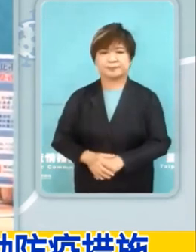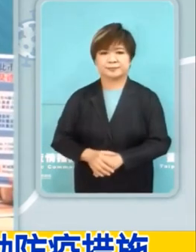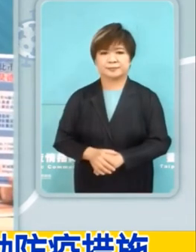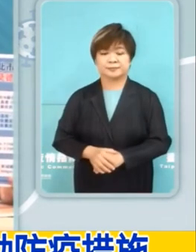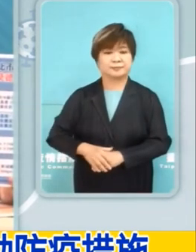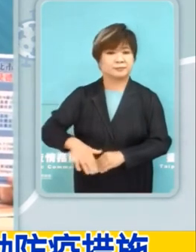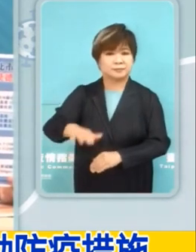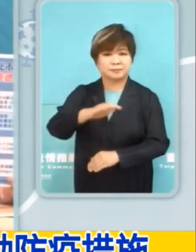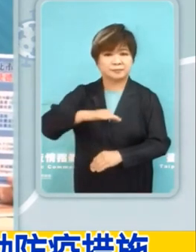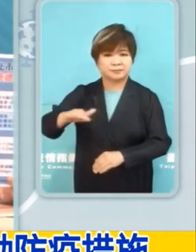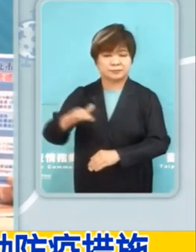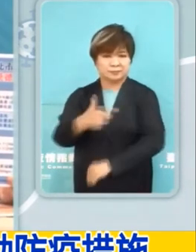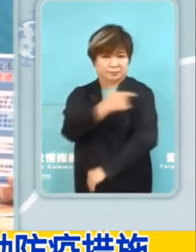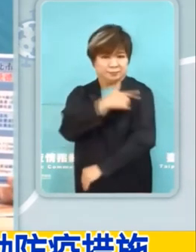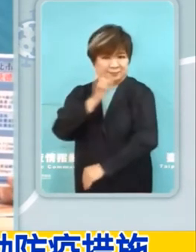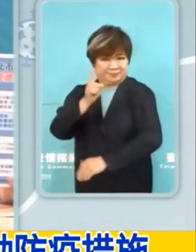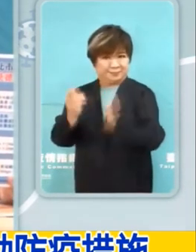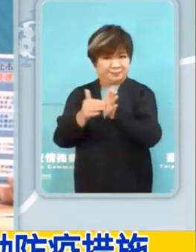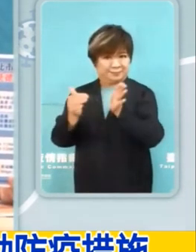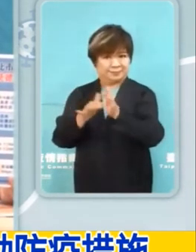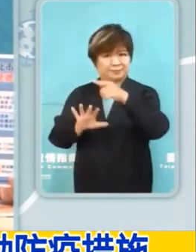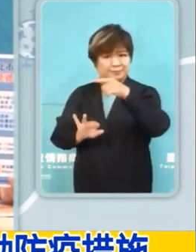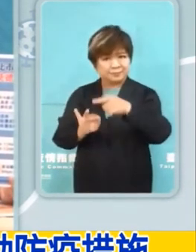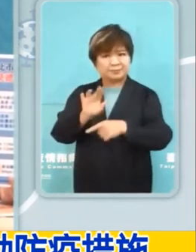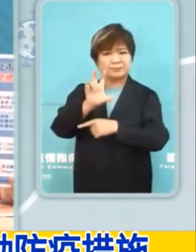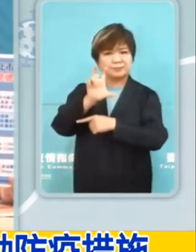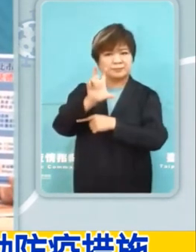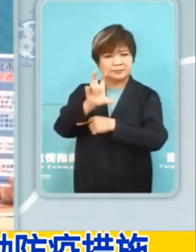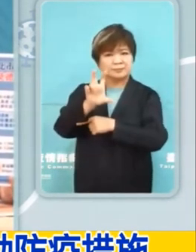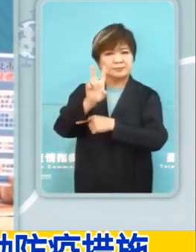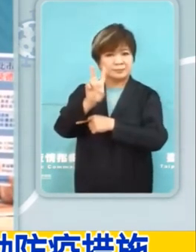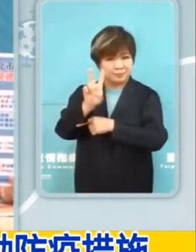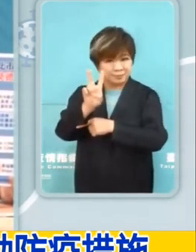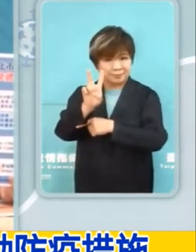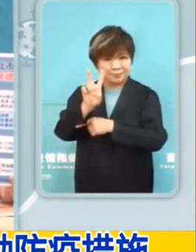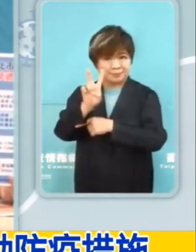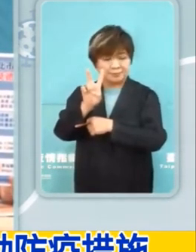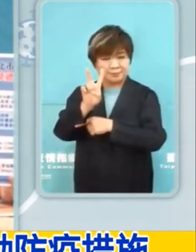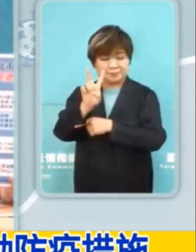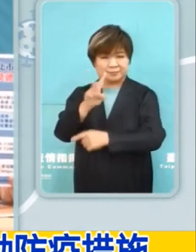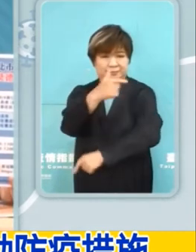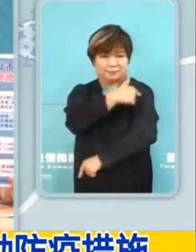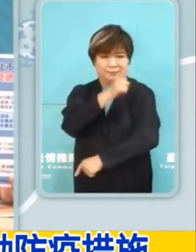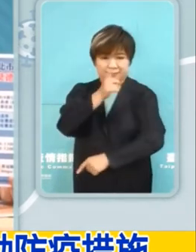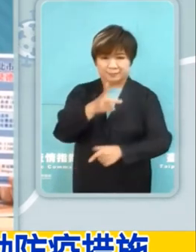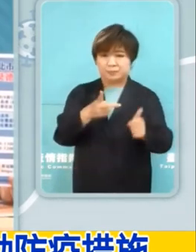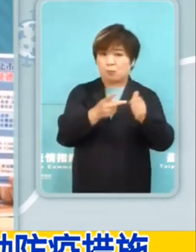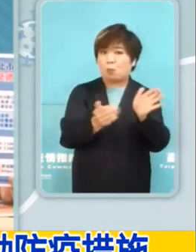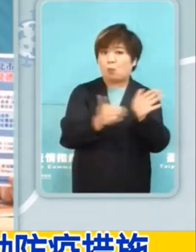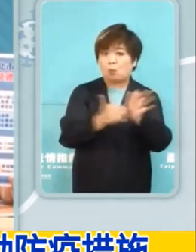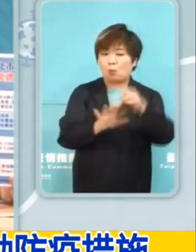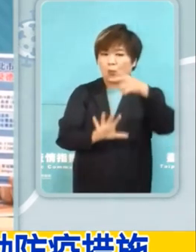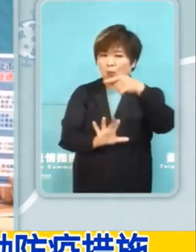率第一剂已经来到72%。那第二剂 莫德纳第二剂